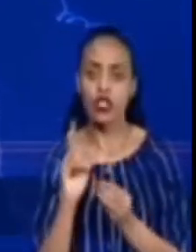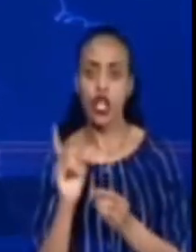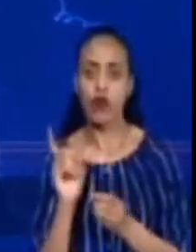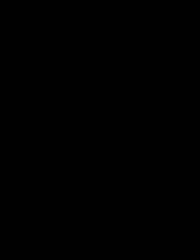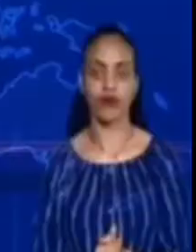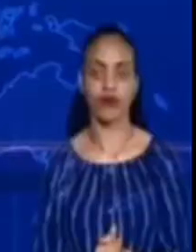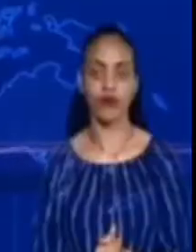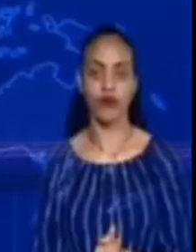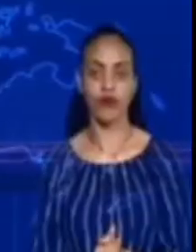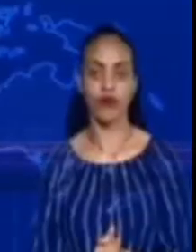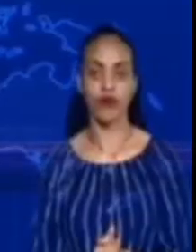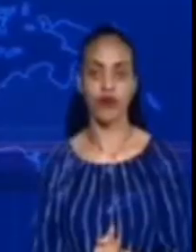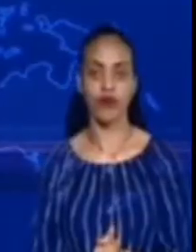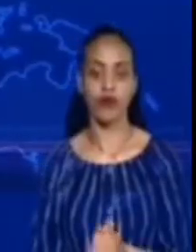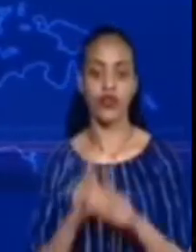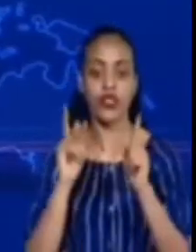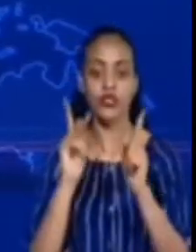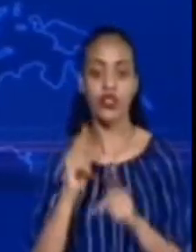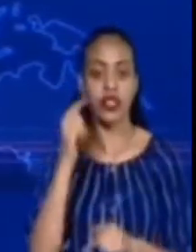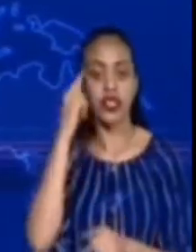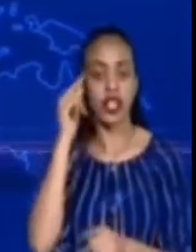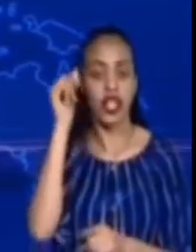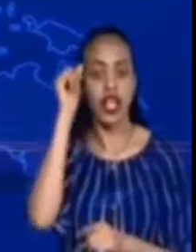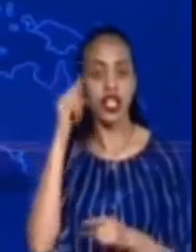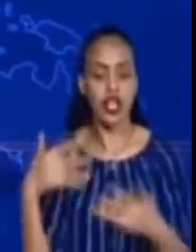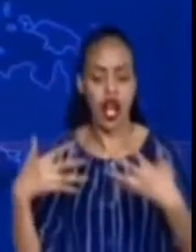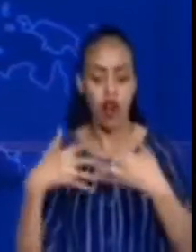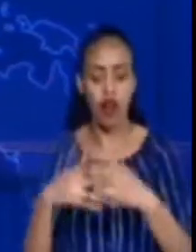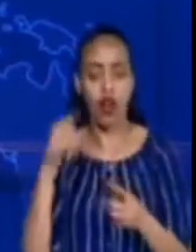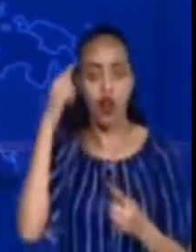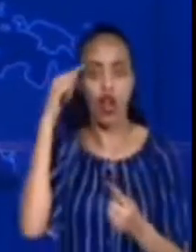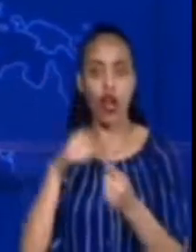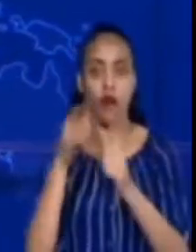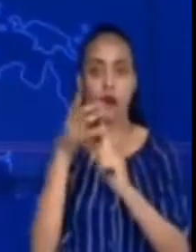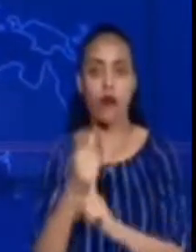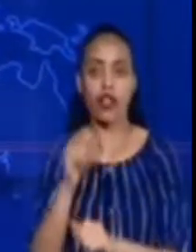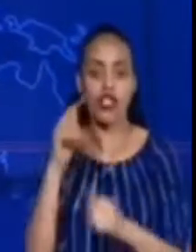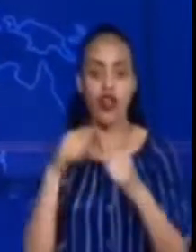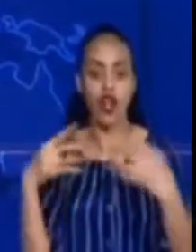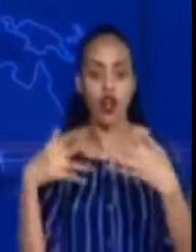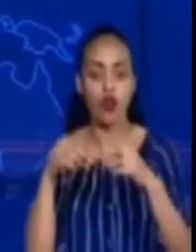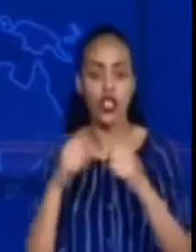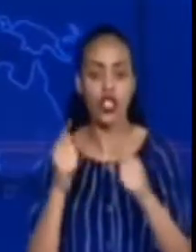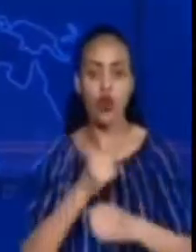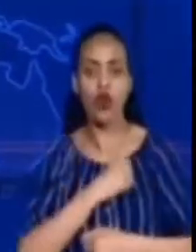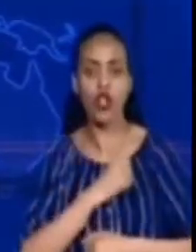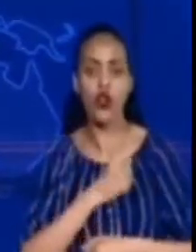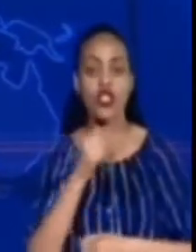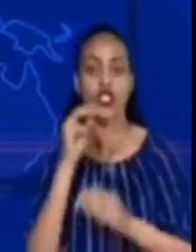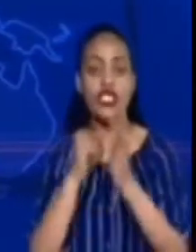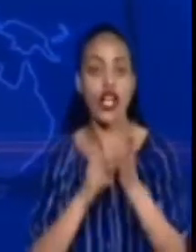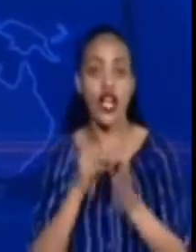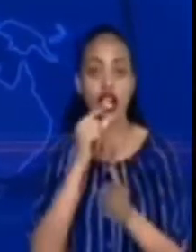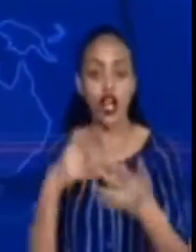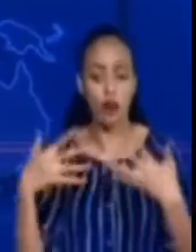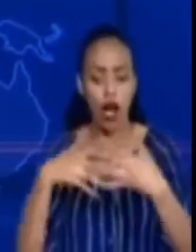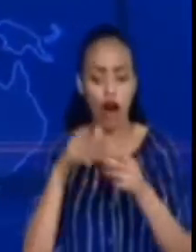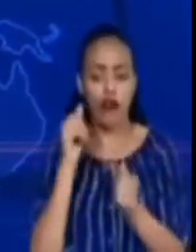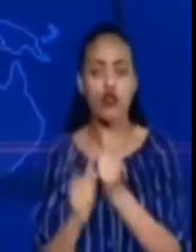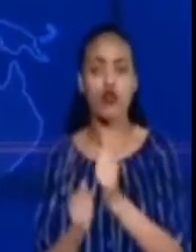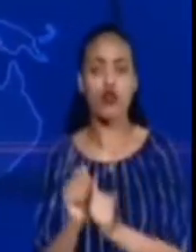قال بقال يصافكواتن قال بقال يصافكواتن قال بقال يصافكواتن امتتو مسلمين عين